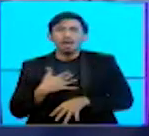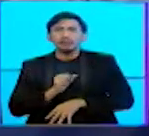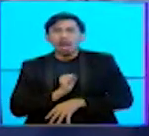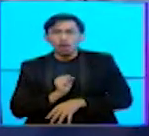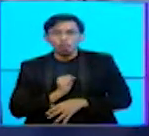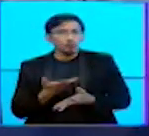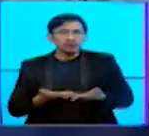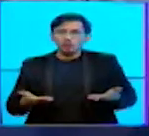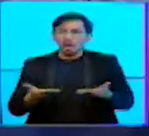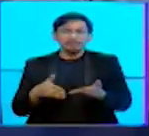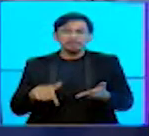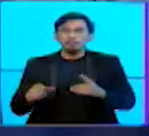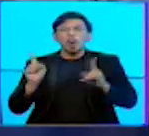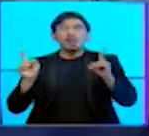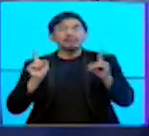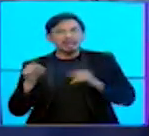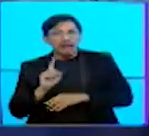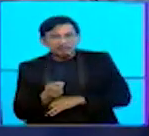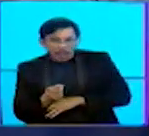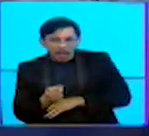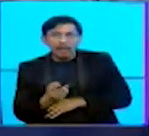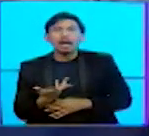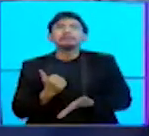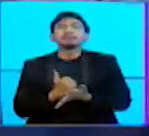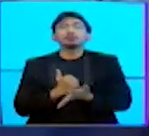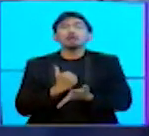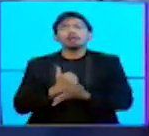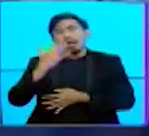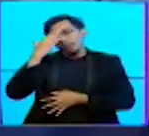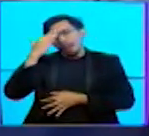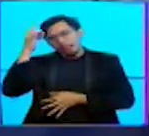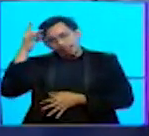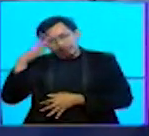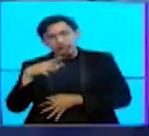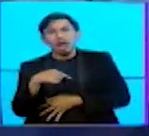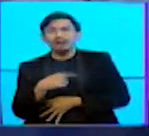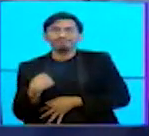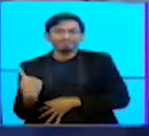takut dianggapnya ini ajuan dari kepala desa, gitu, Pak. Jadi sengaja kami